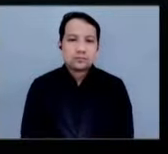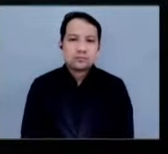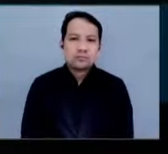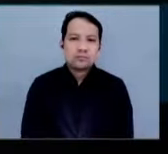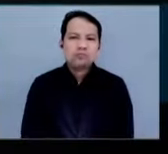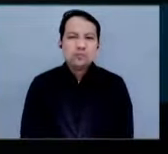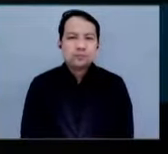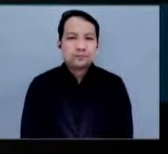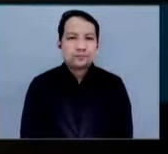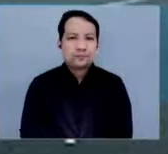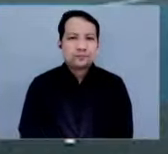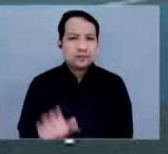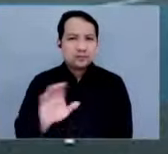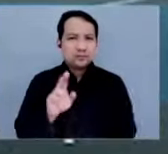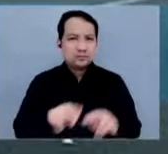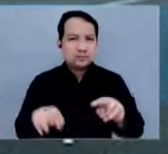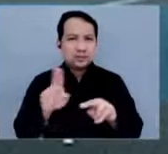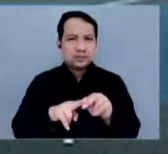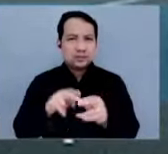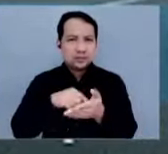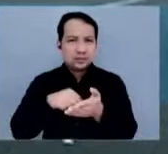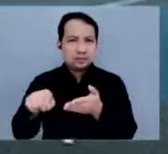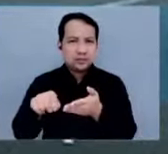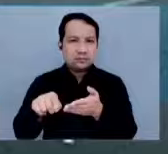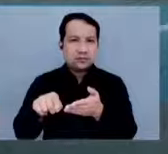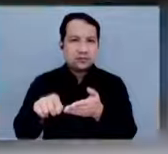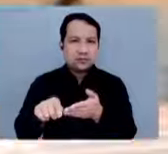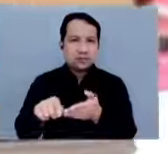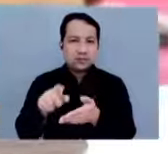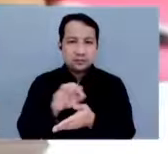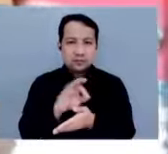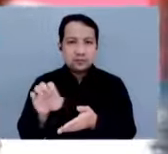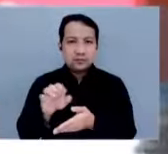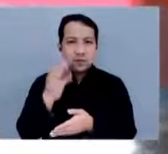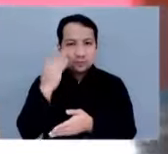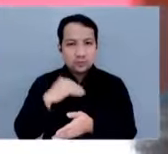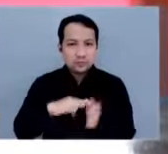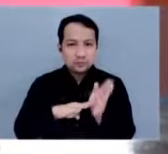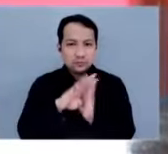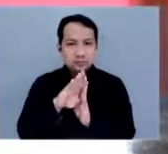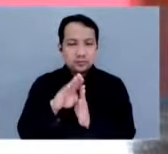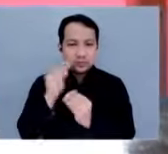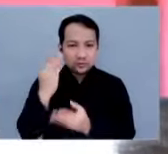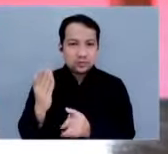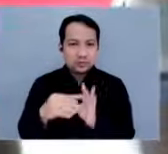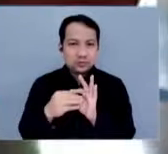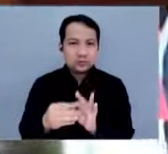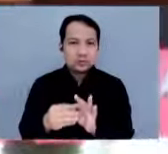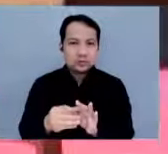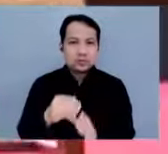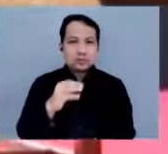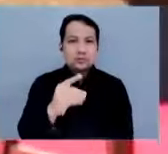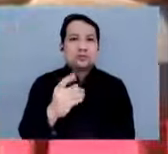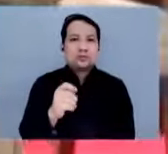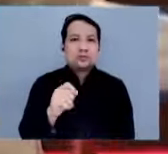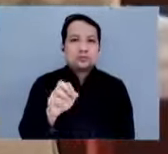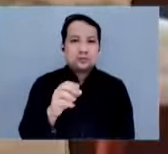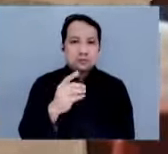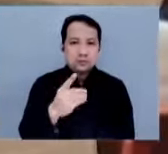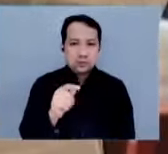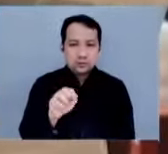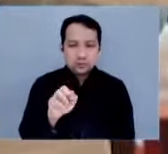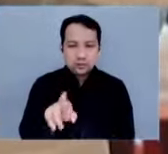Hindi magtataas ang terminal fee hanggat hindi nararamdaman ng improvement. Yan ang tinayak ng Department of Transportation matapos pirmahan ng San